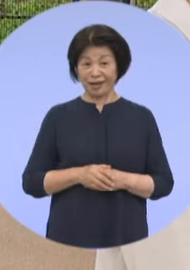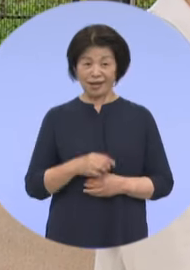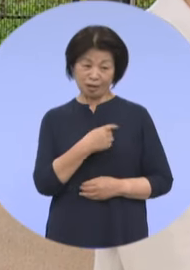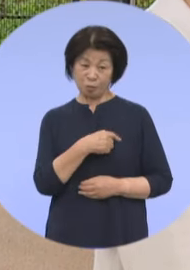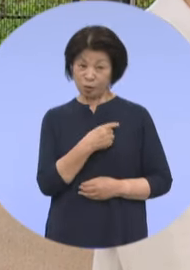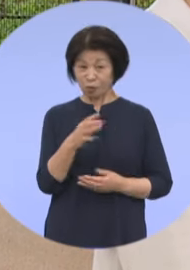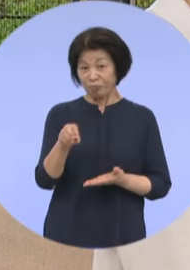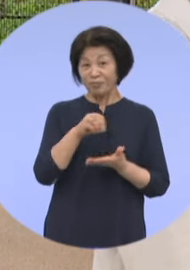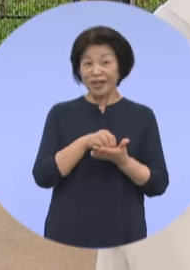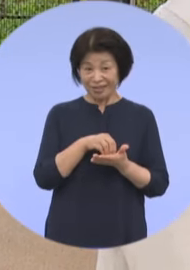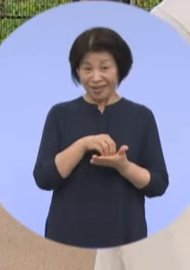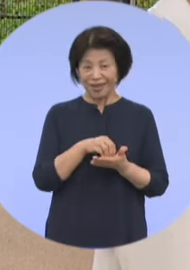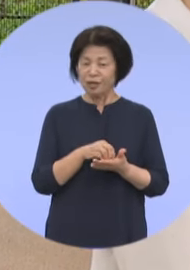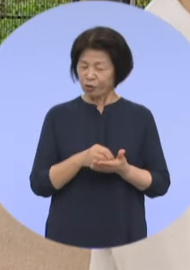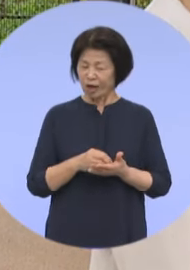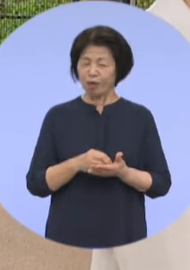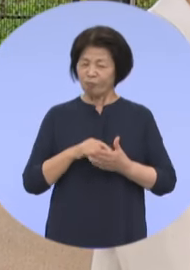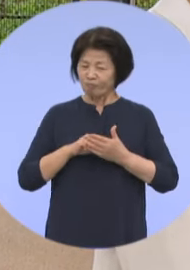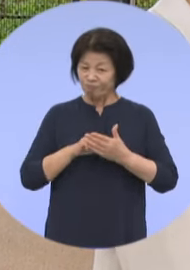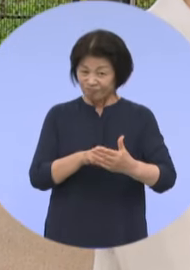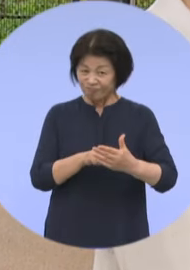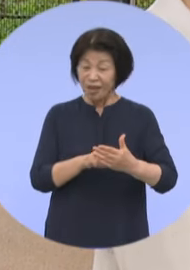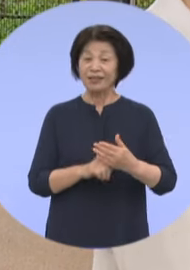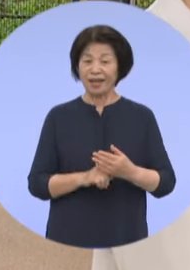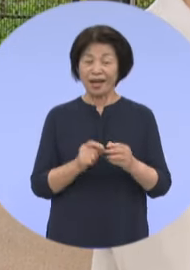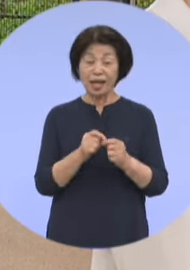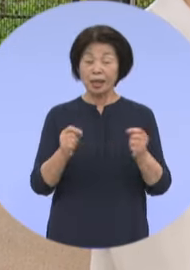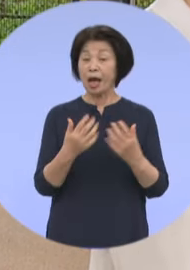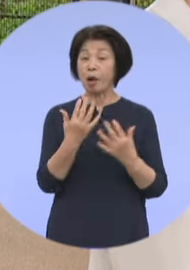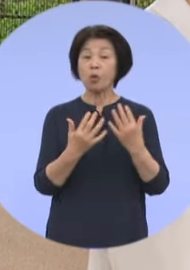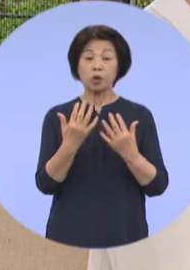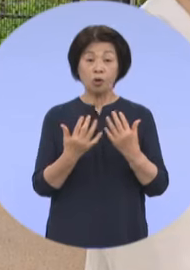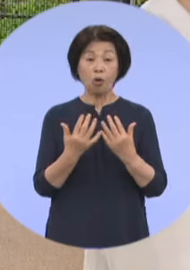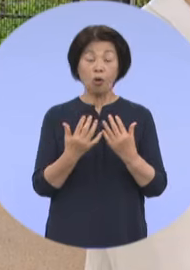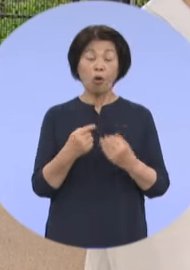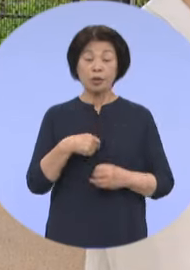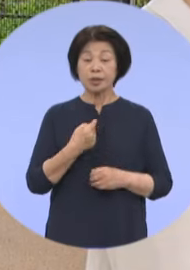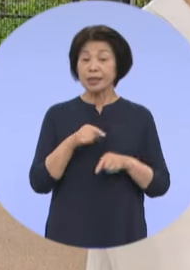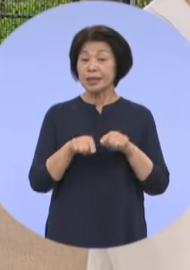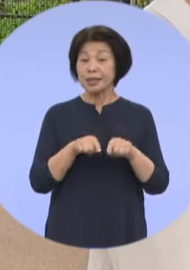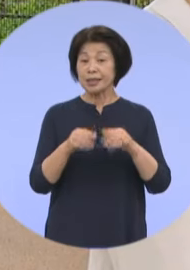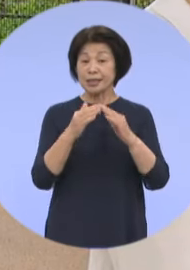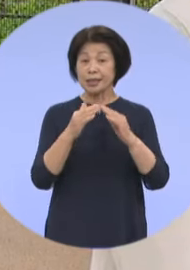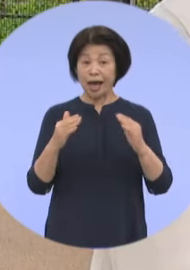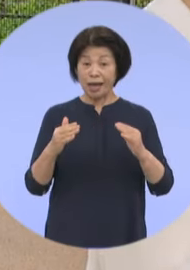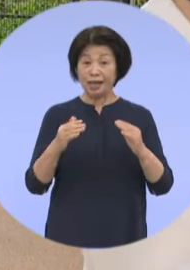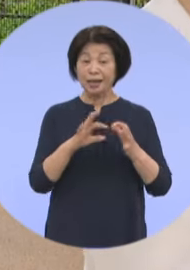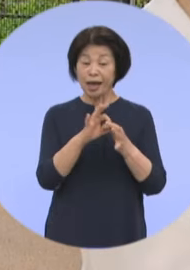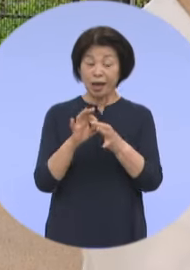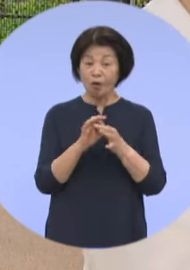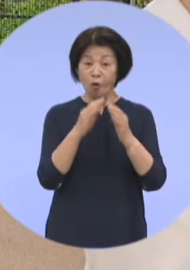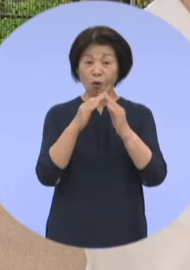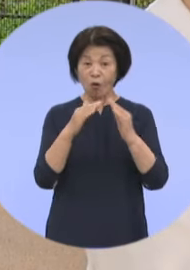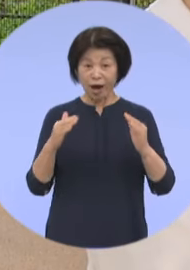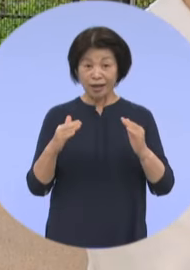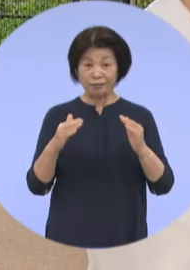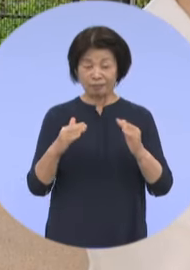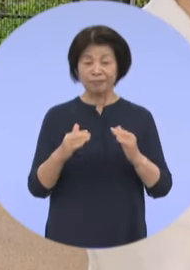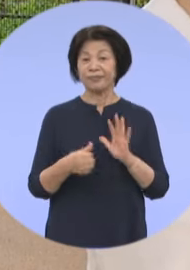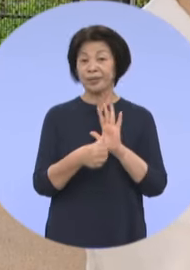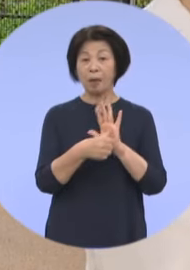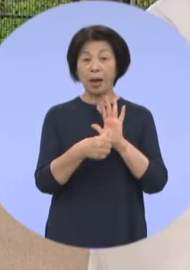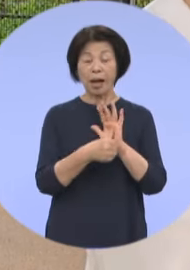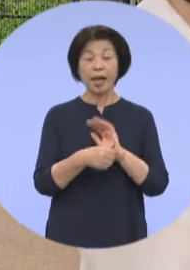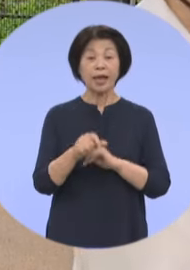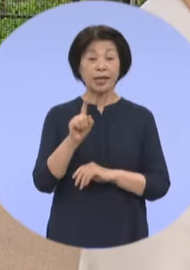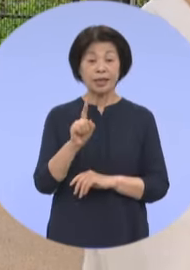通広場の整備にご尽力をいただいた長森北自治会連合会の平久会長をお呼びしましたので、ぜひ話を聞いてみて